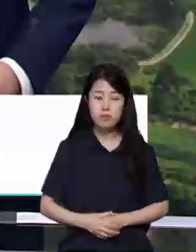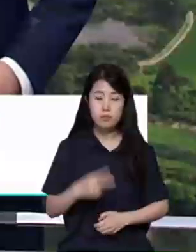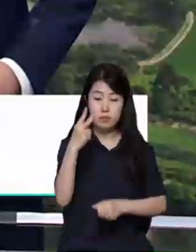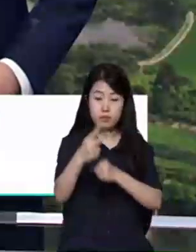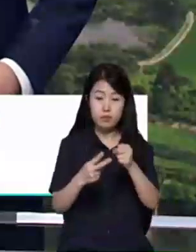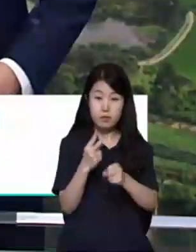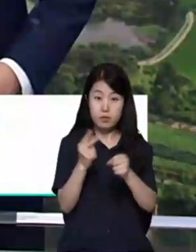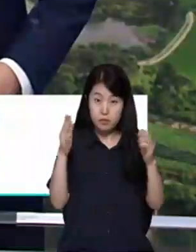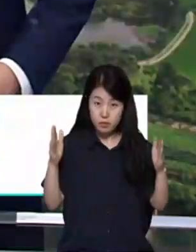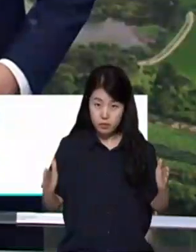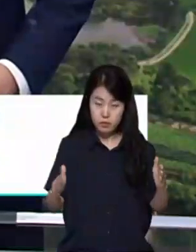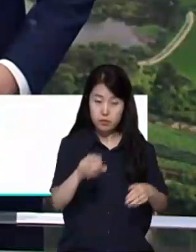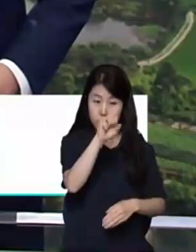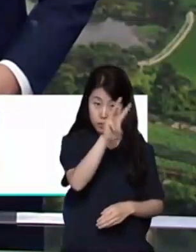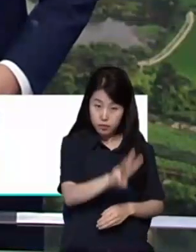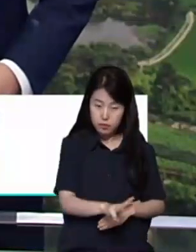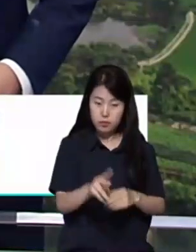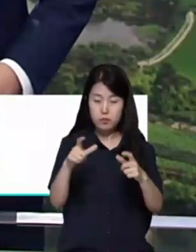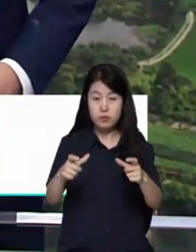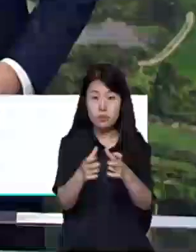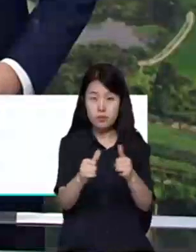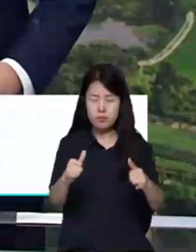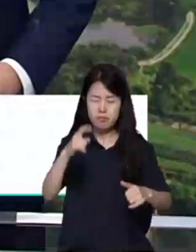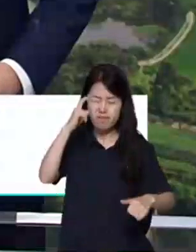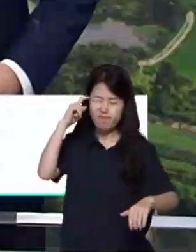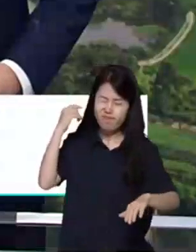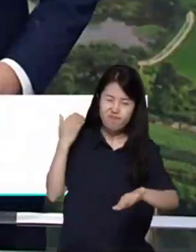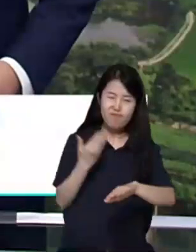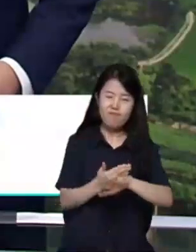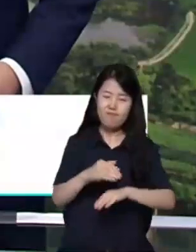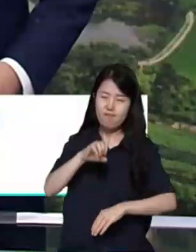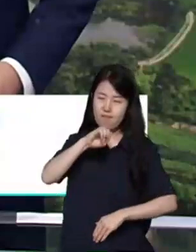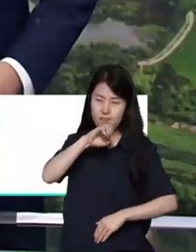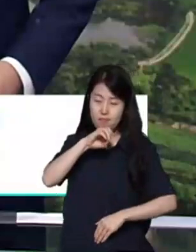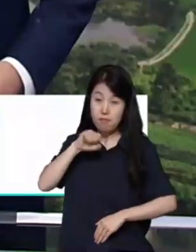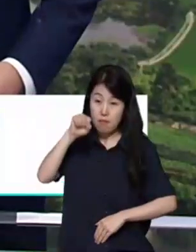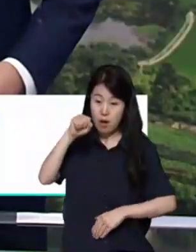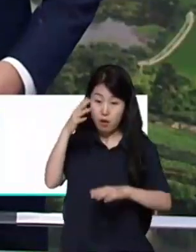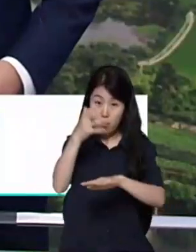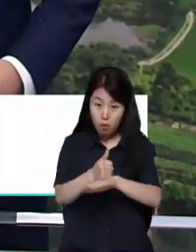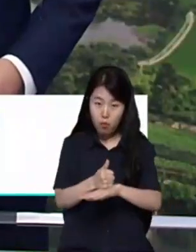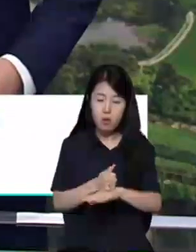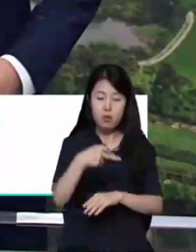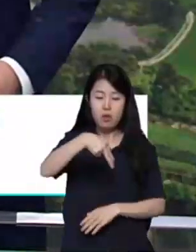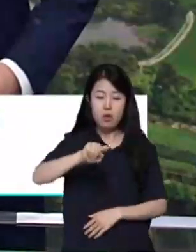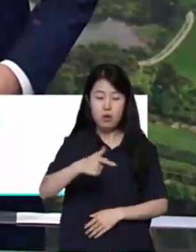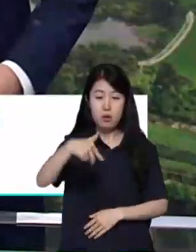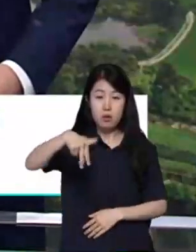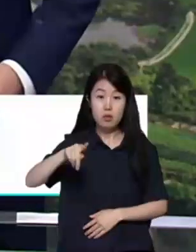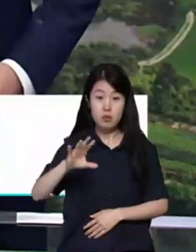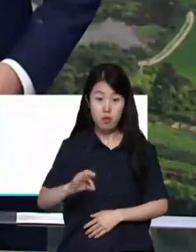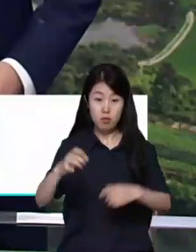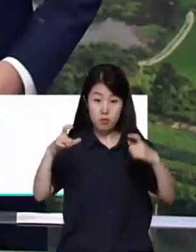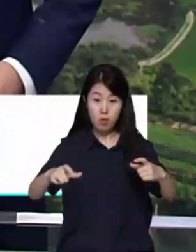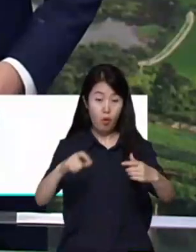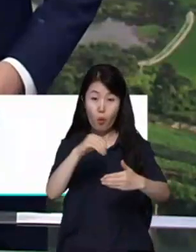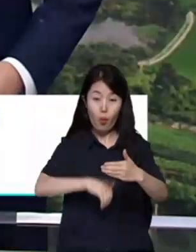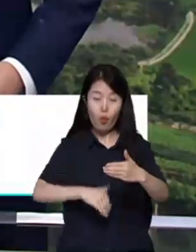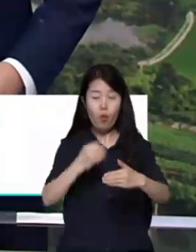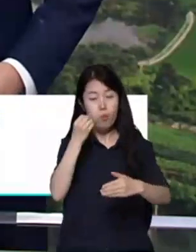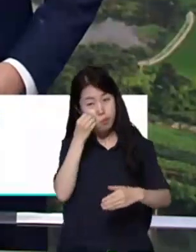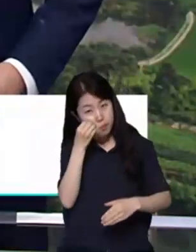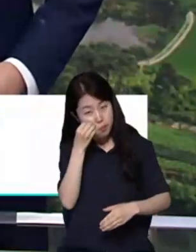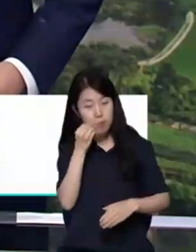지난 2년 동안 광주광역시와 지역민의 반발로 심의가 중단된 광주 산정지구 개발이 시작됩니다 국토교통부가 지난주